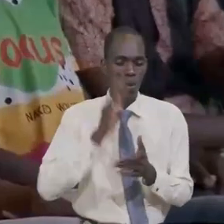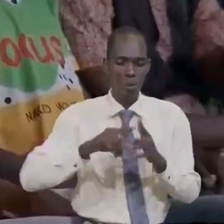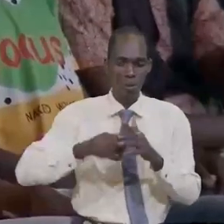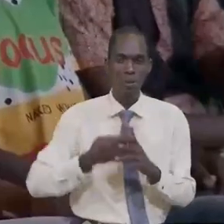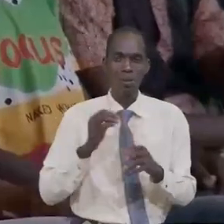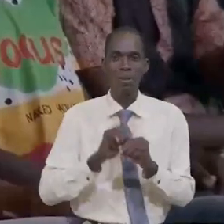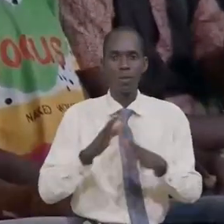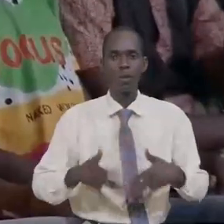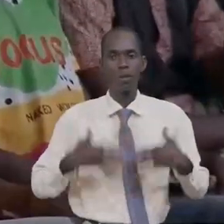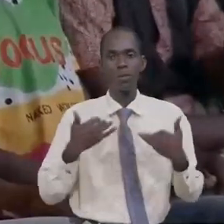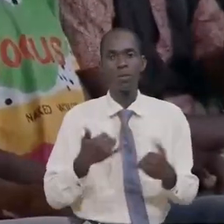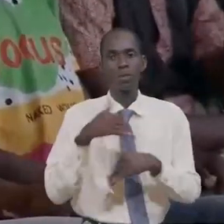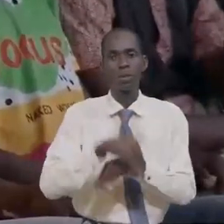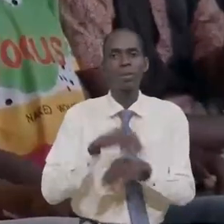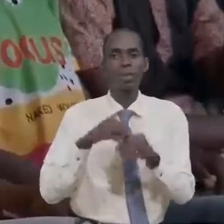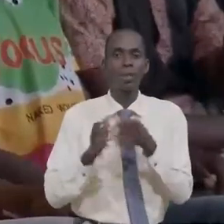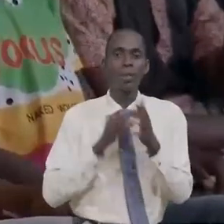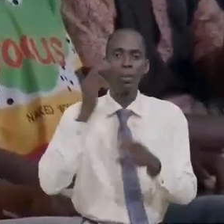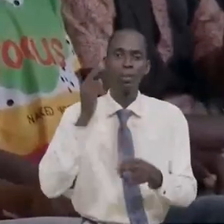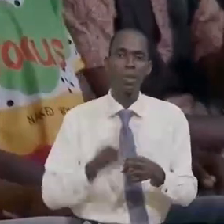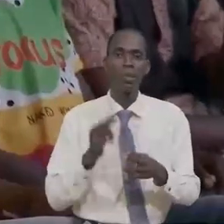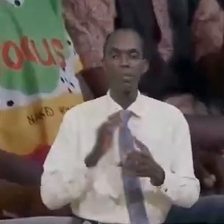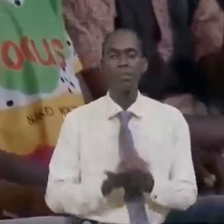au nom de Jésus troisièmement